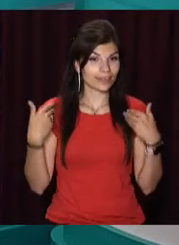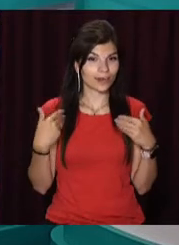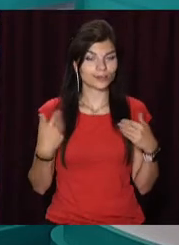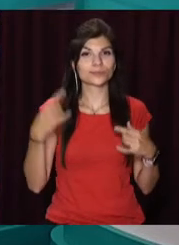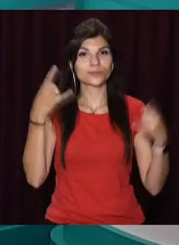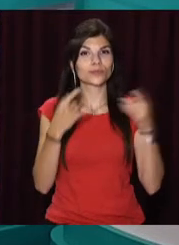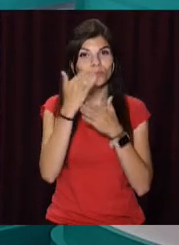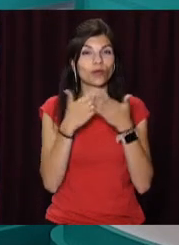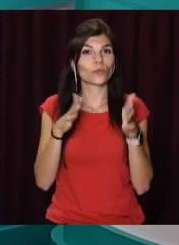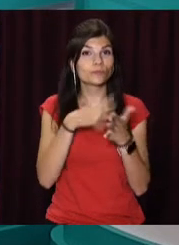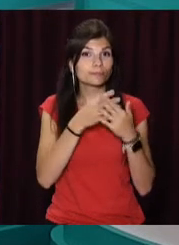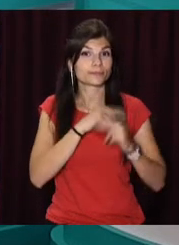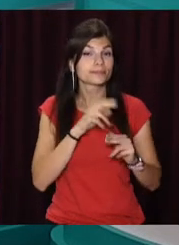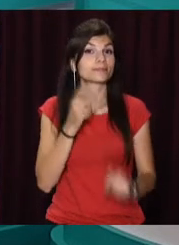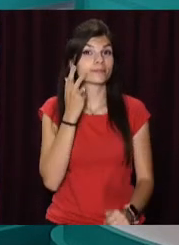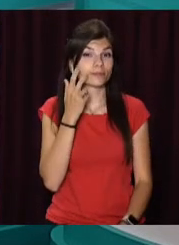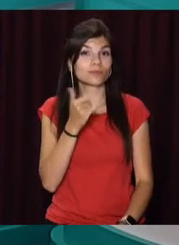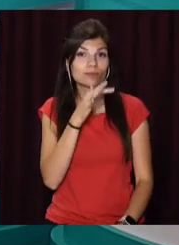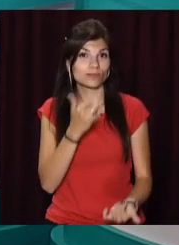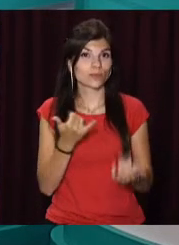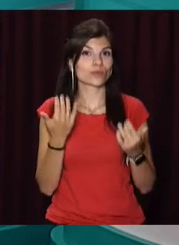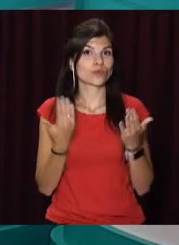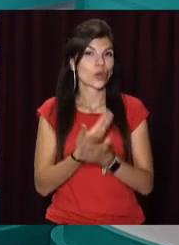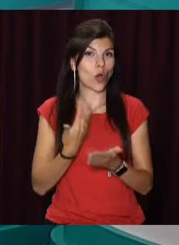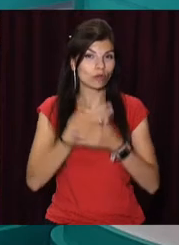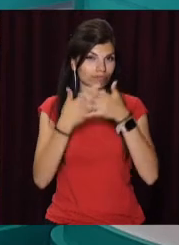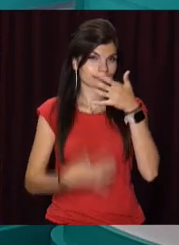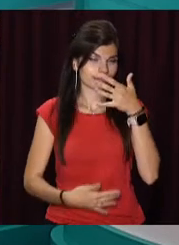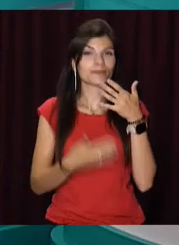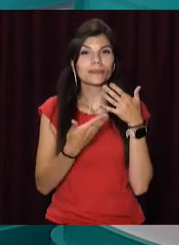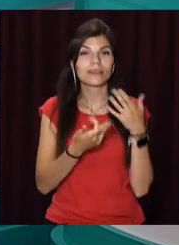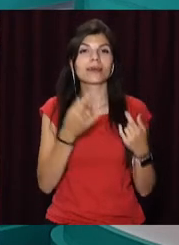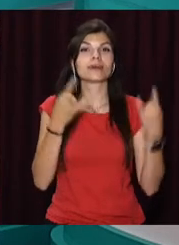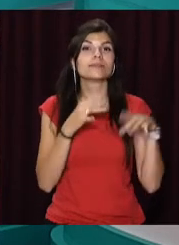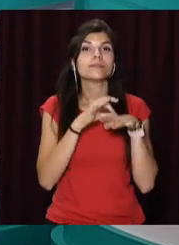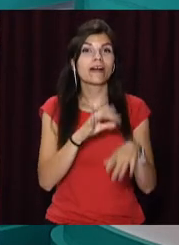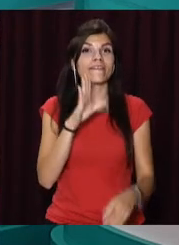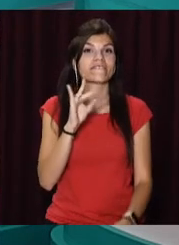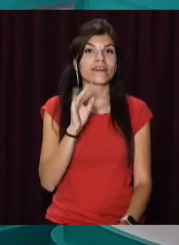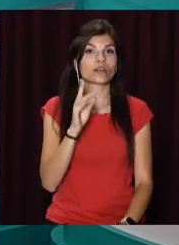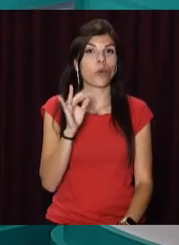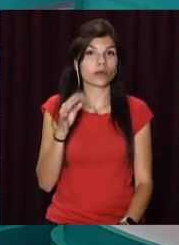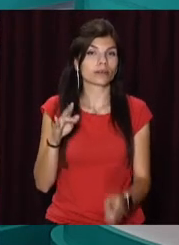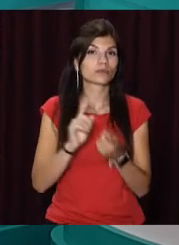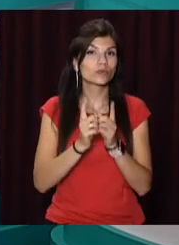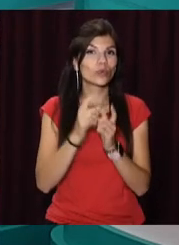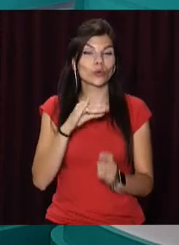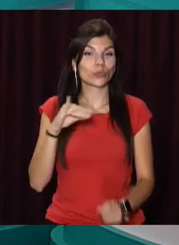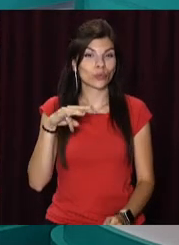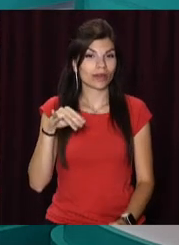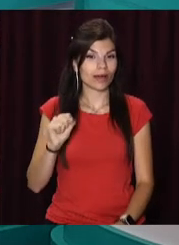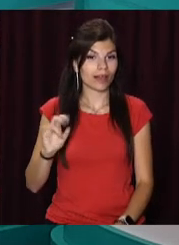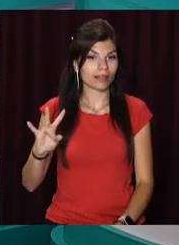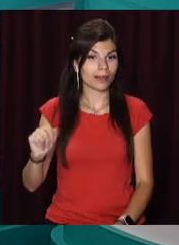Вітаю! Відкритий продовжує свою роботу і, як завжди, у цій порі блок новин. Для вас у студії працює Вікторія Вахрушина та сурдоперекладачка Юліана